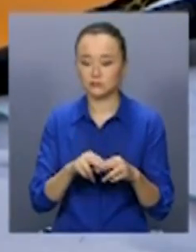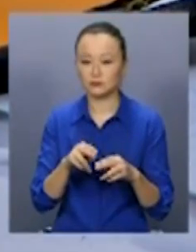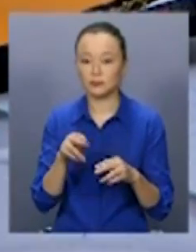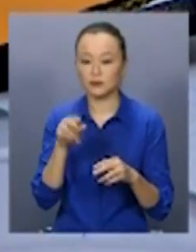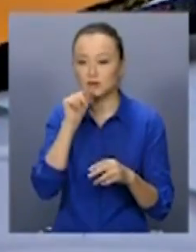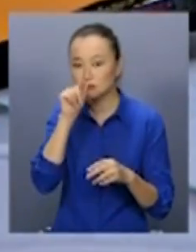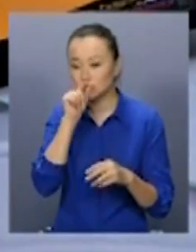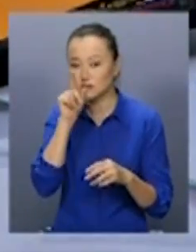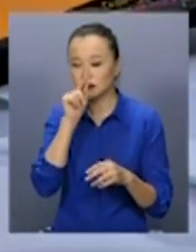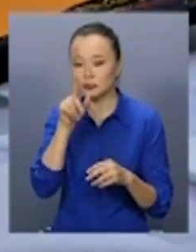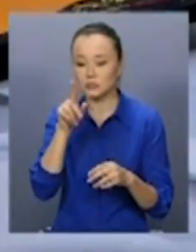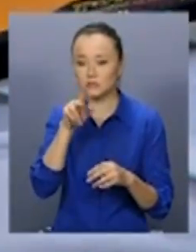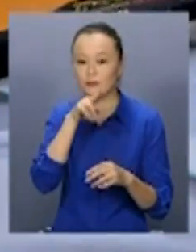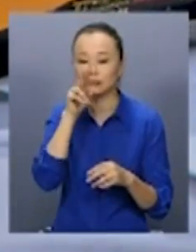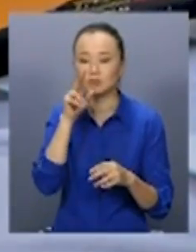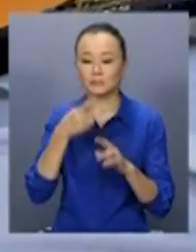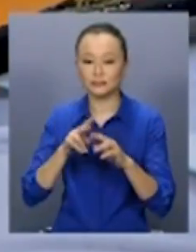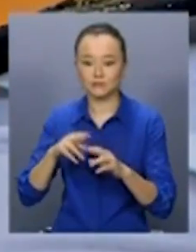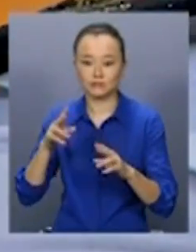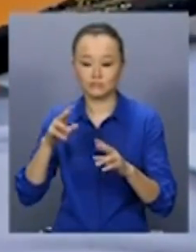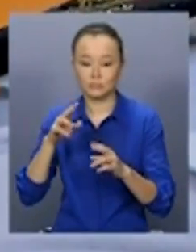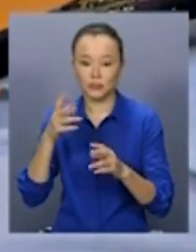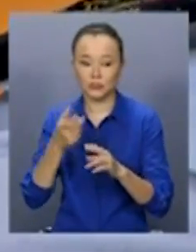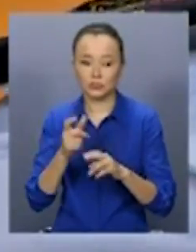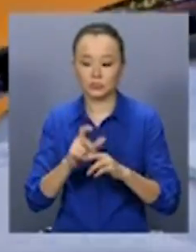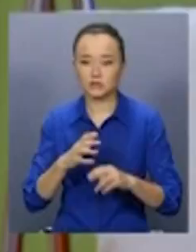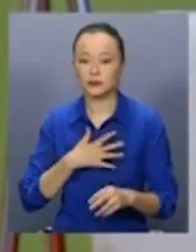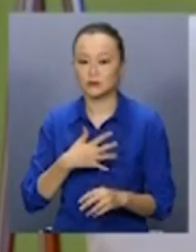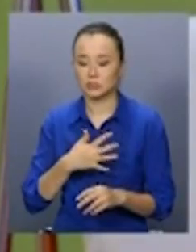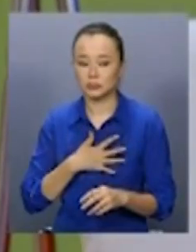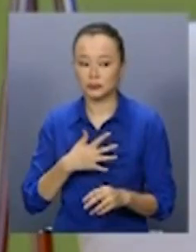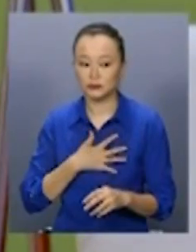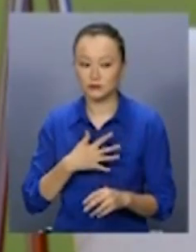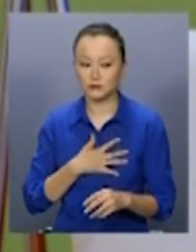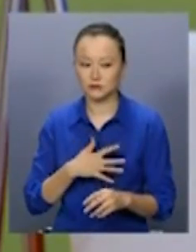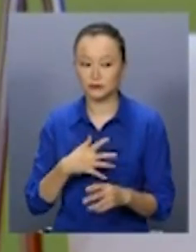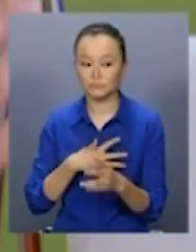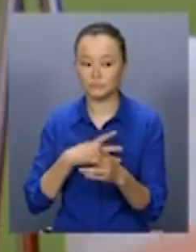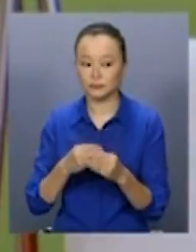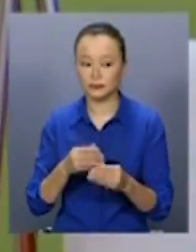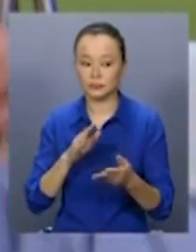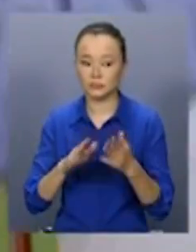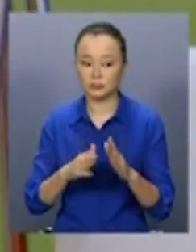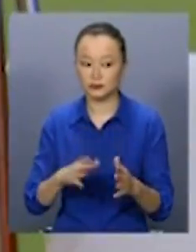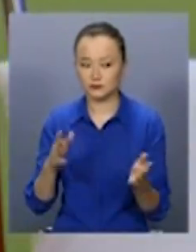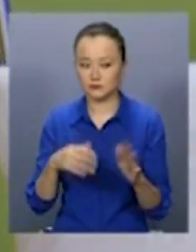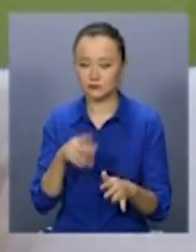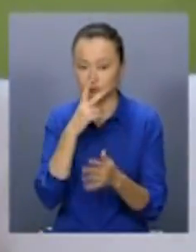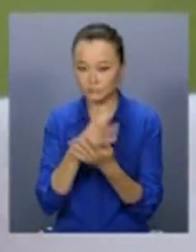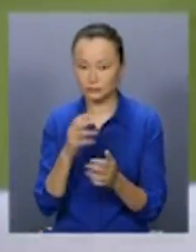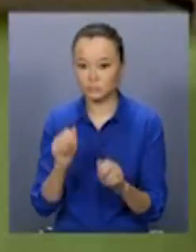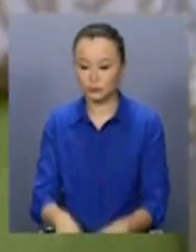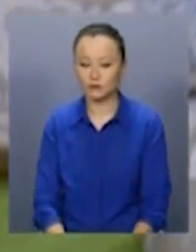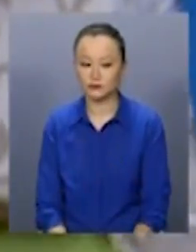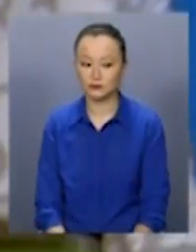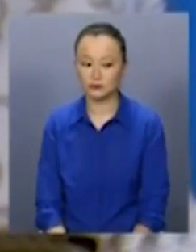тырнаның қозғалысы кезінде ол өте тыныс алу жүйесімен бірге қимыл бірге. Көрсетейік, көрсетсеңіз. Сізге